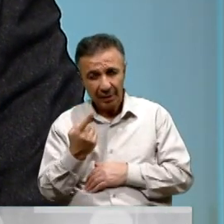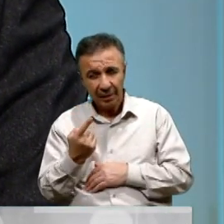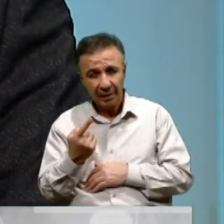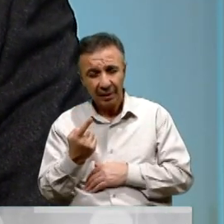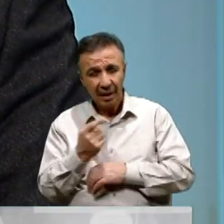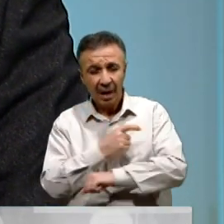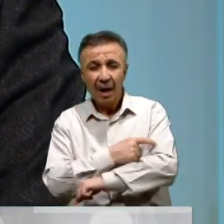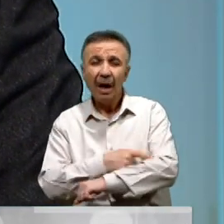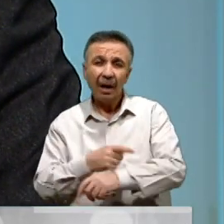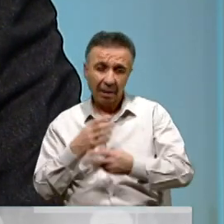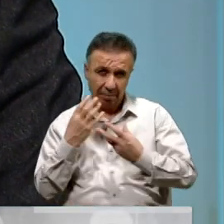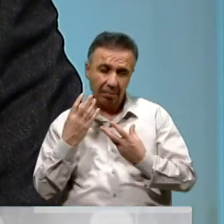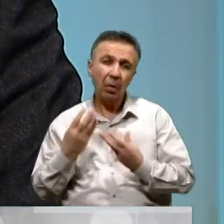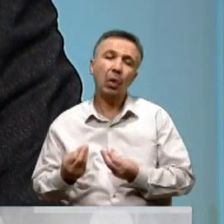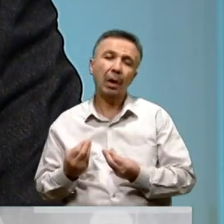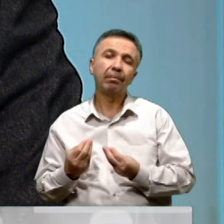haram olan,